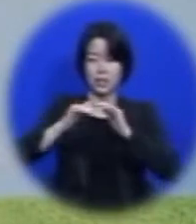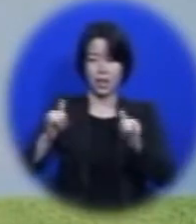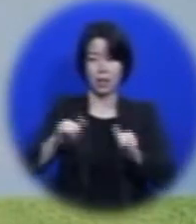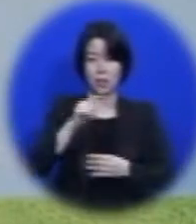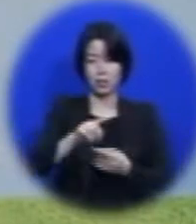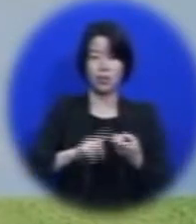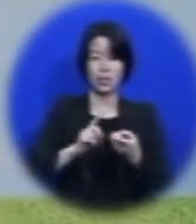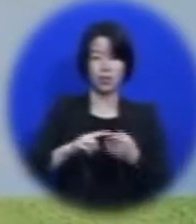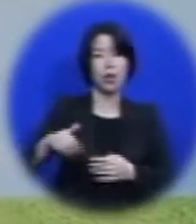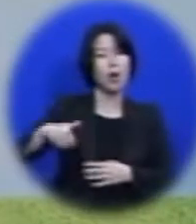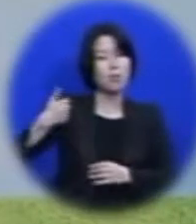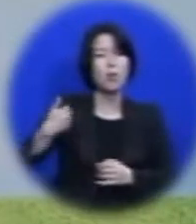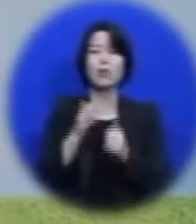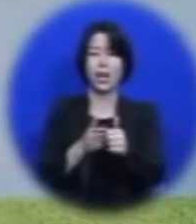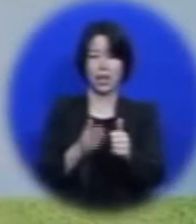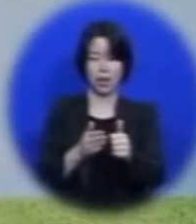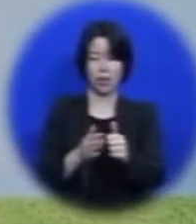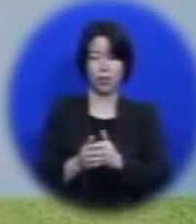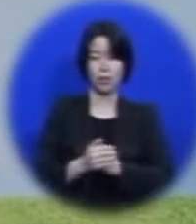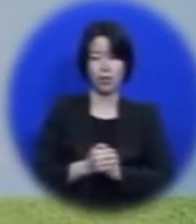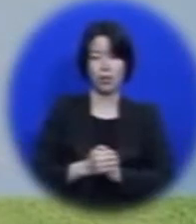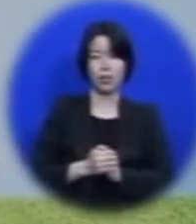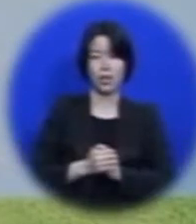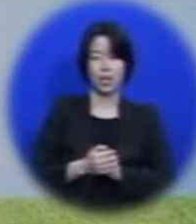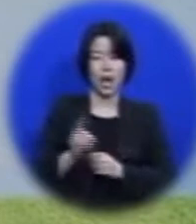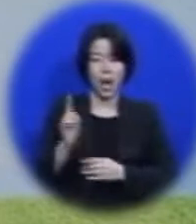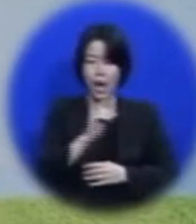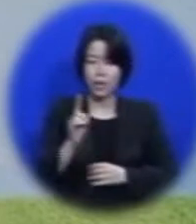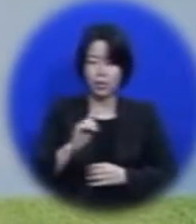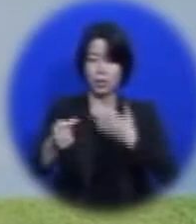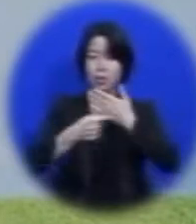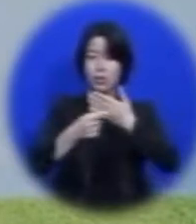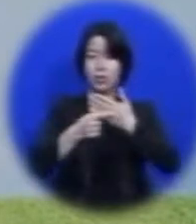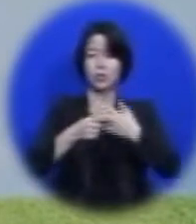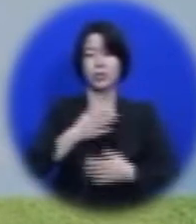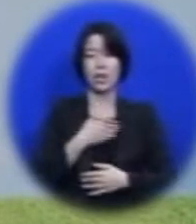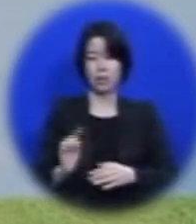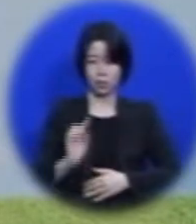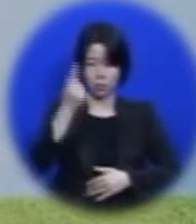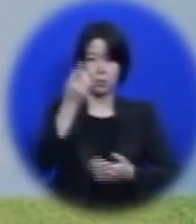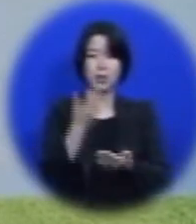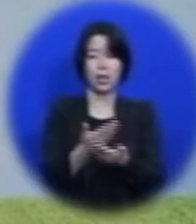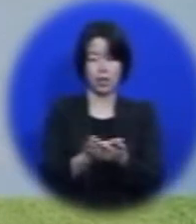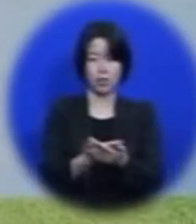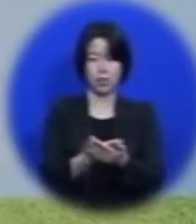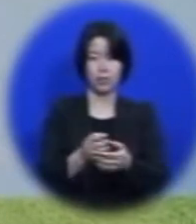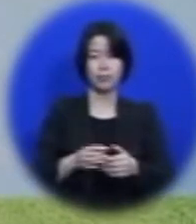사실을 모르게만 좀 해달라. 하여튼 겉으로라도 나를 좀 높여달라.